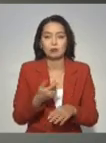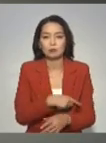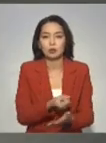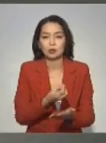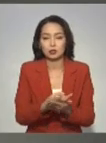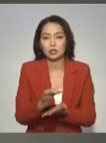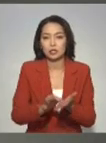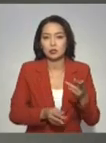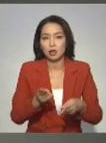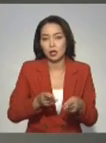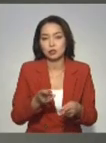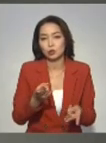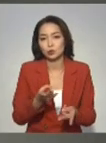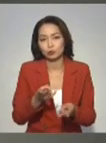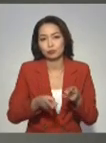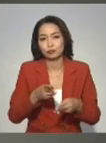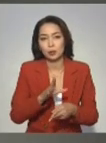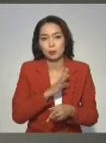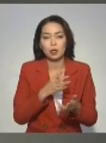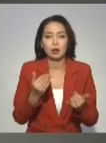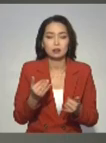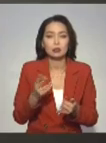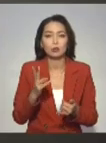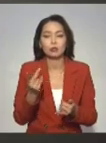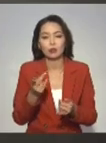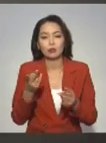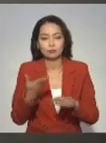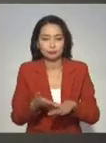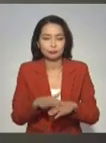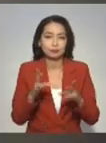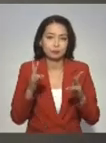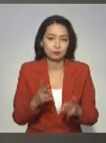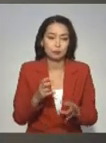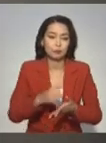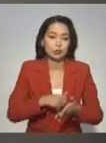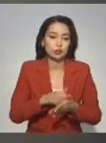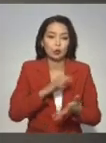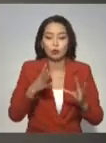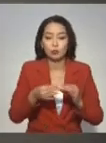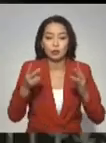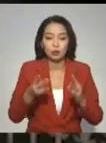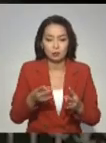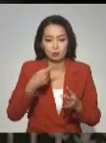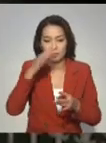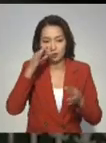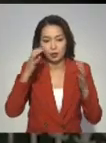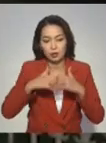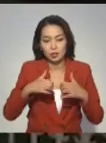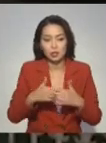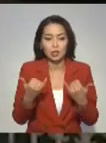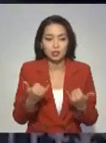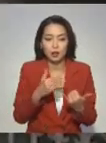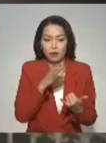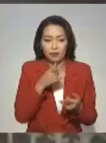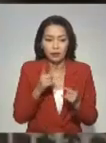операция. Сейчас пострадавший в реанимации в тяжелом состоянии. В причинах происшествия разбираются полицейские. В настоящее время